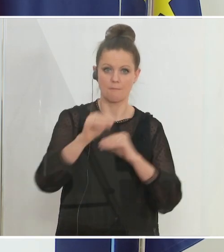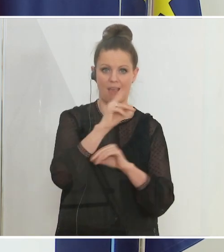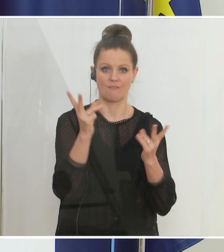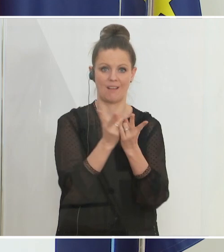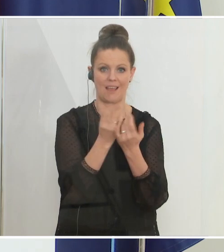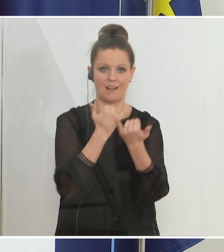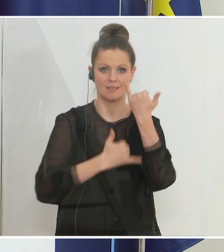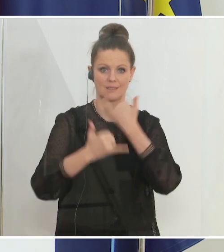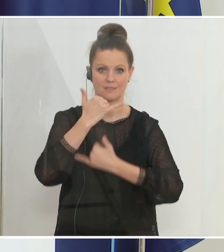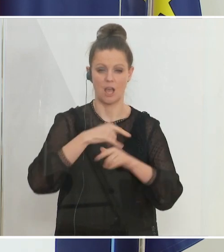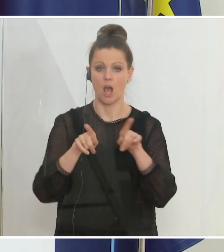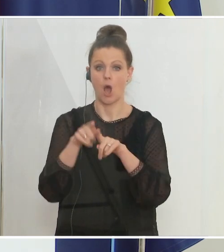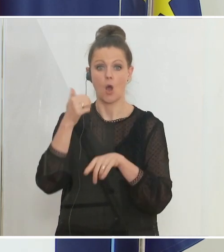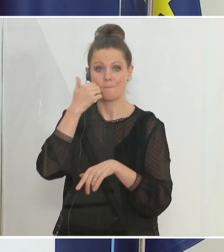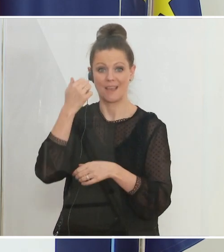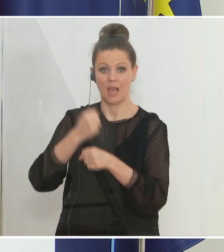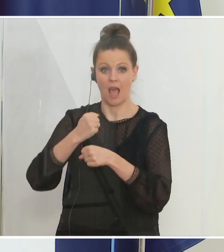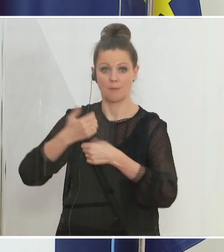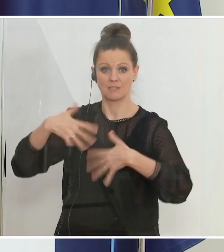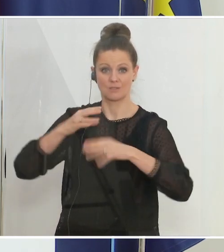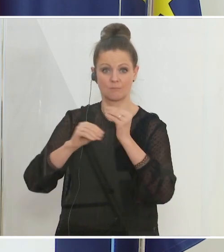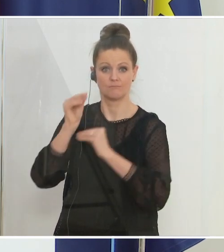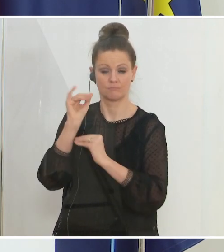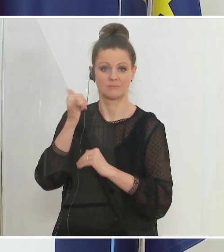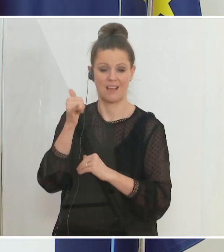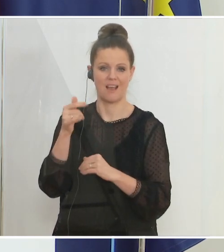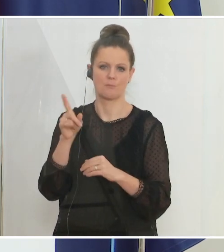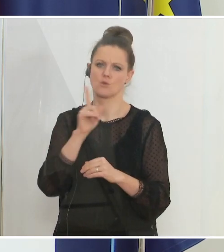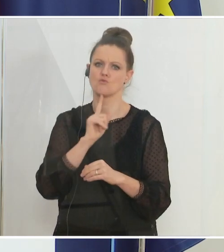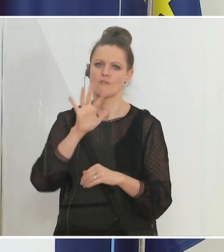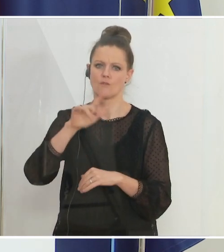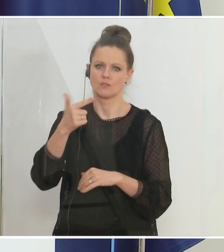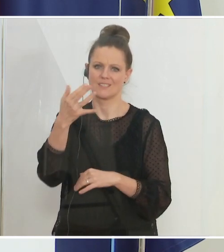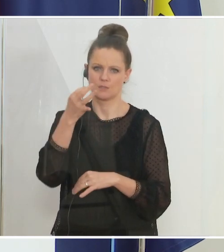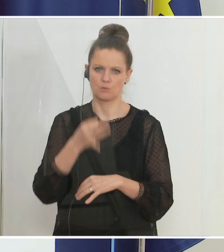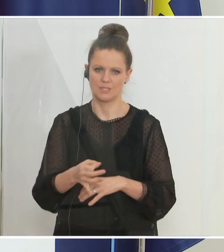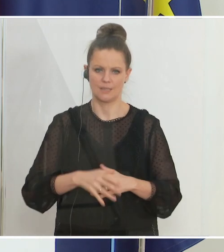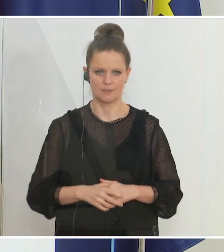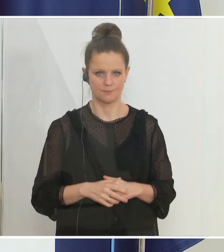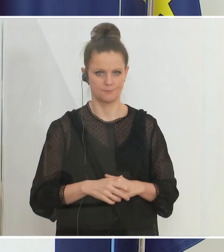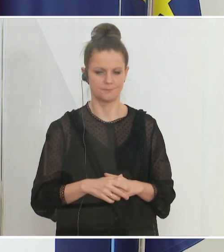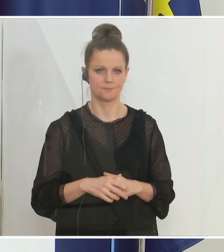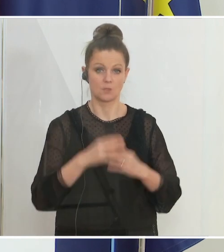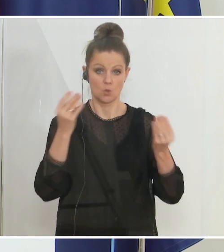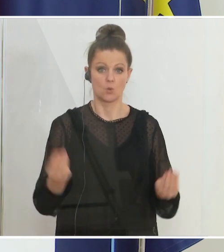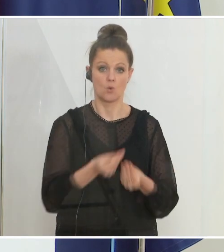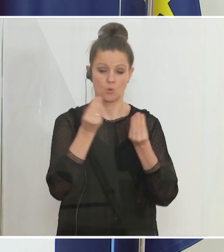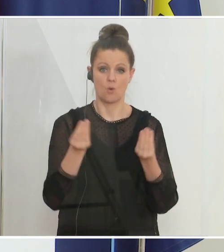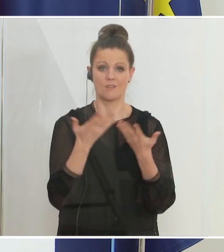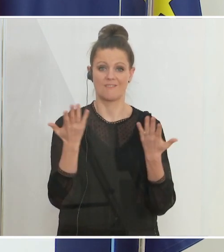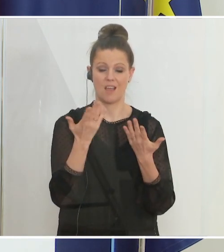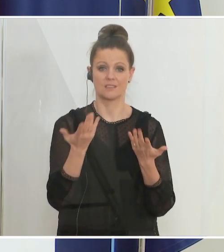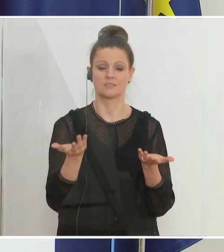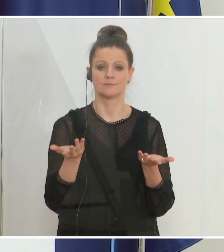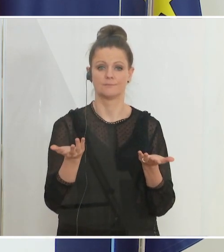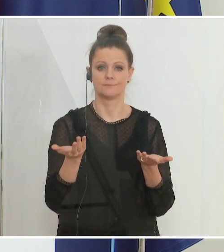Vorjahr. Auch die Männerarbeitslosigkeit ist natürlich angestiegen, aber nur um ungefähr 25%. Das liegt, wie gesagt, vor allem an